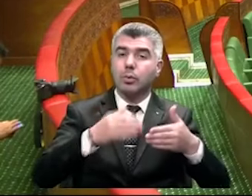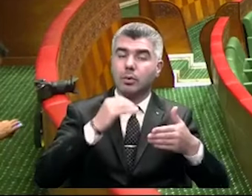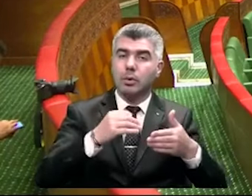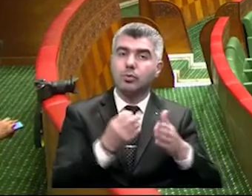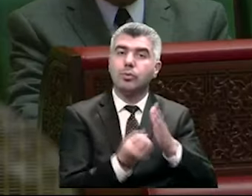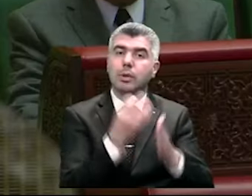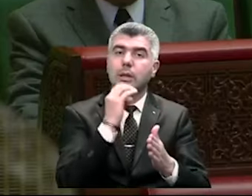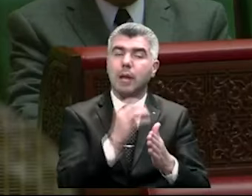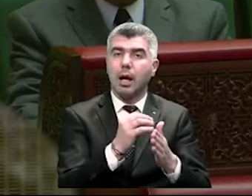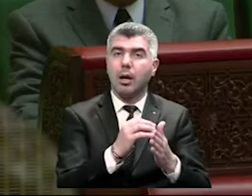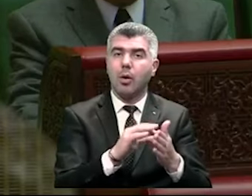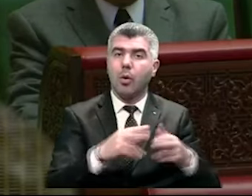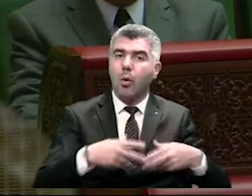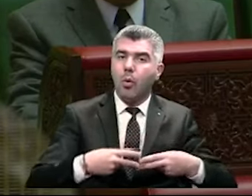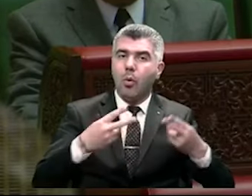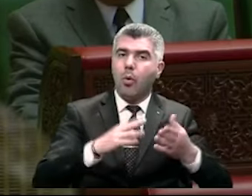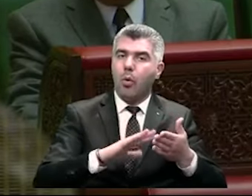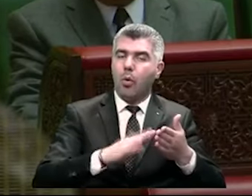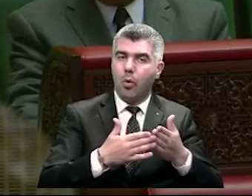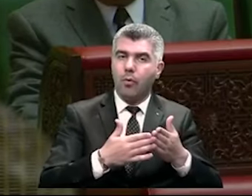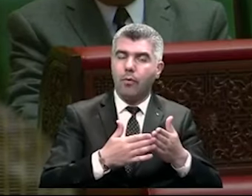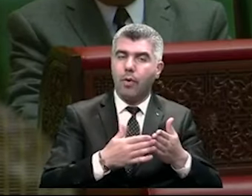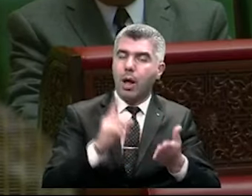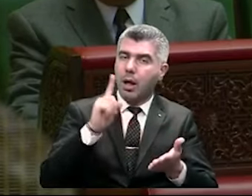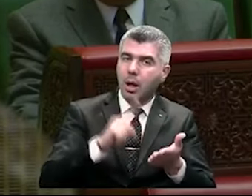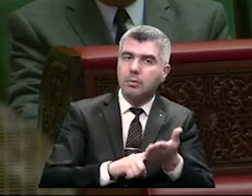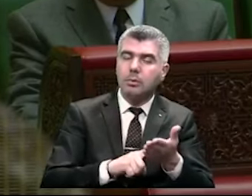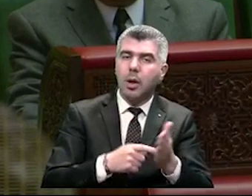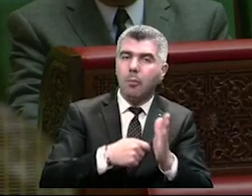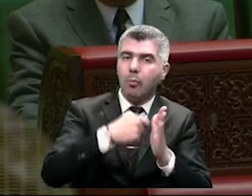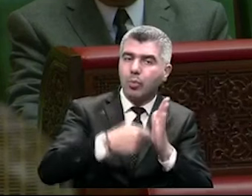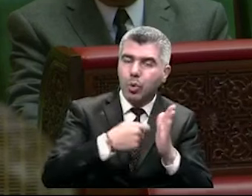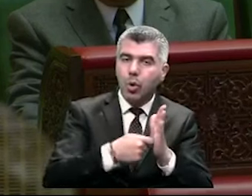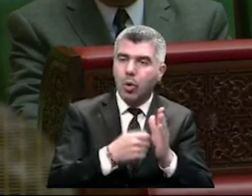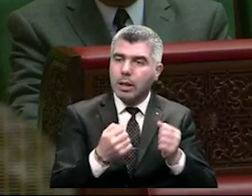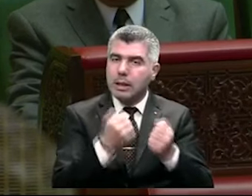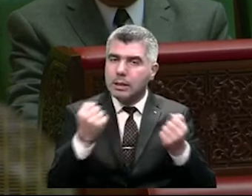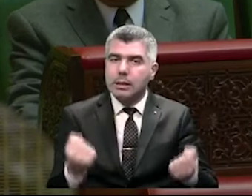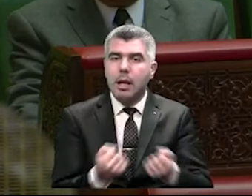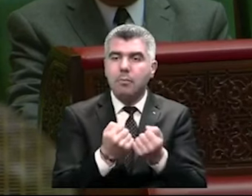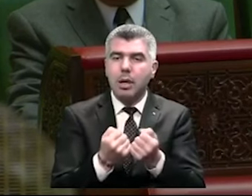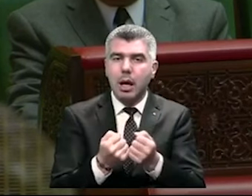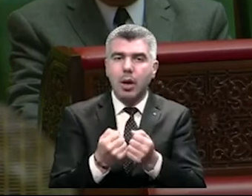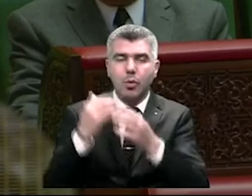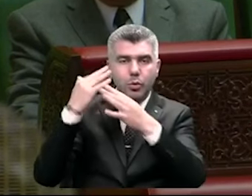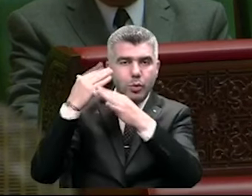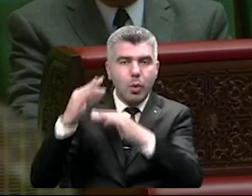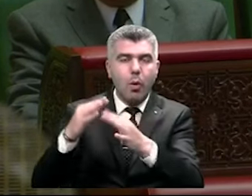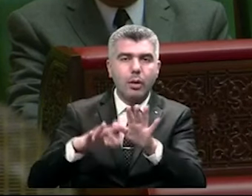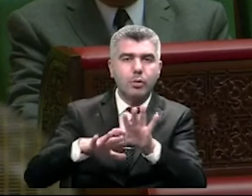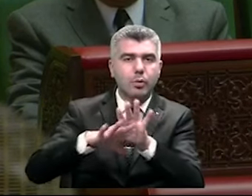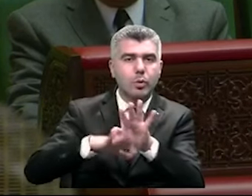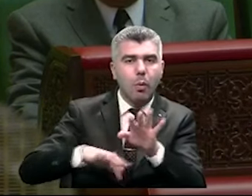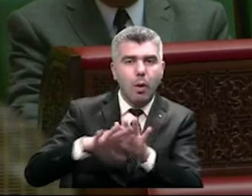الجديد في في العرض المينائي كاساس فعال في المشاريع التنمويه الكبرى الاقتصاديه والسياحيه والاجتماعيه